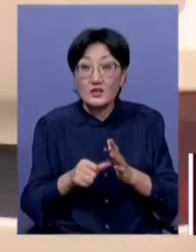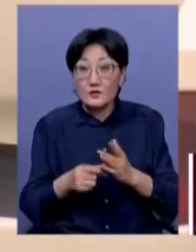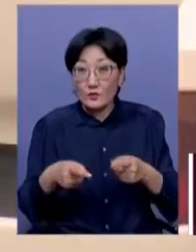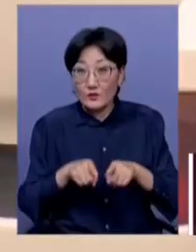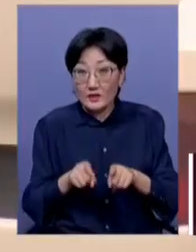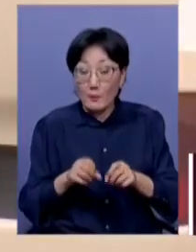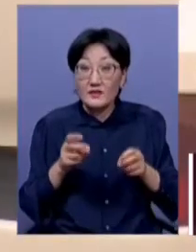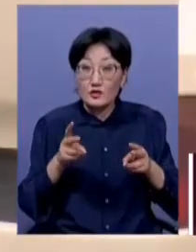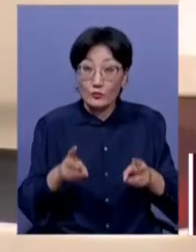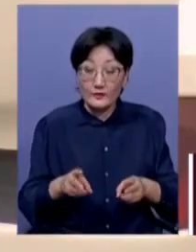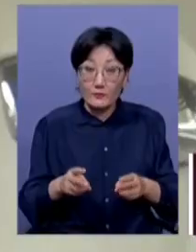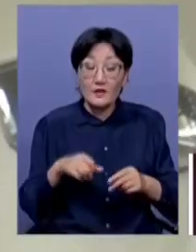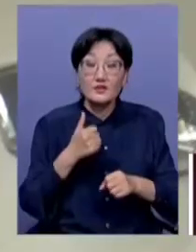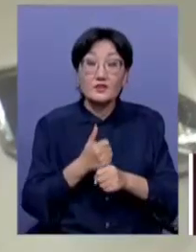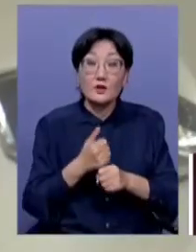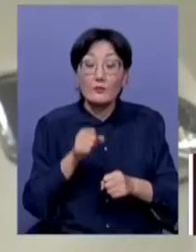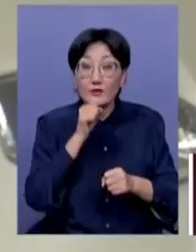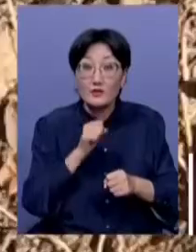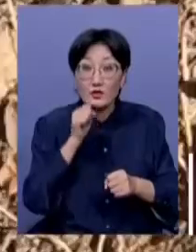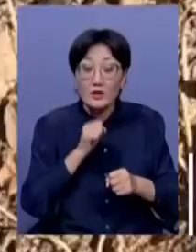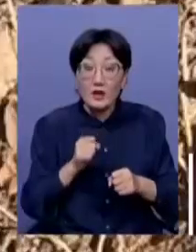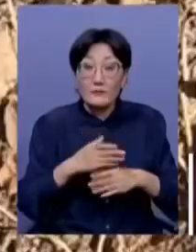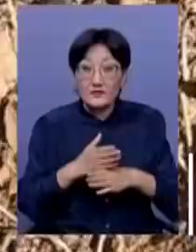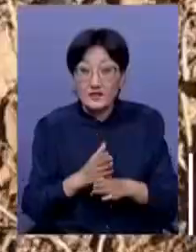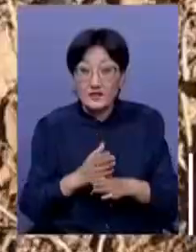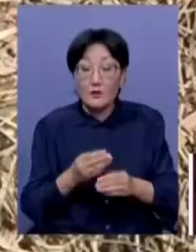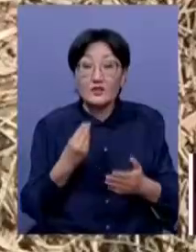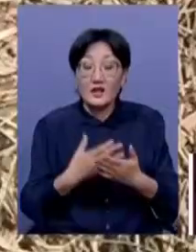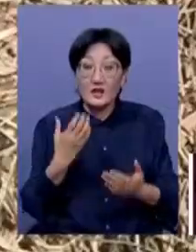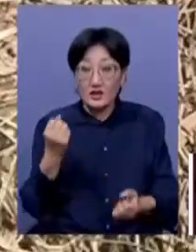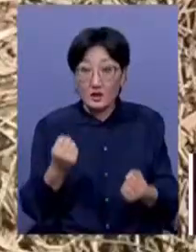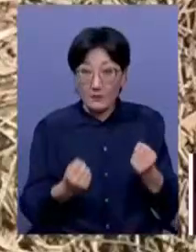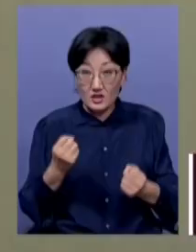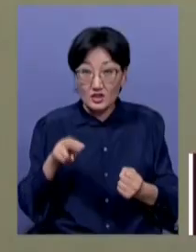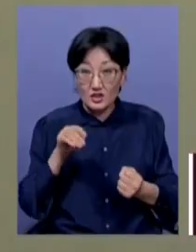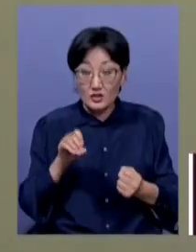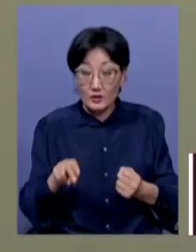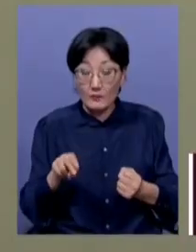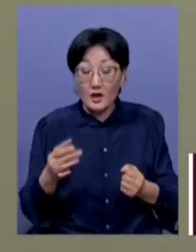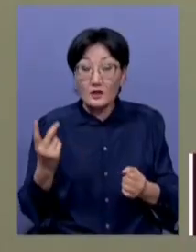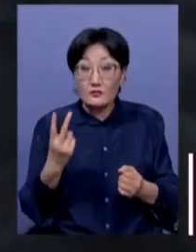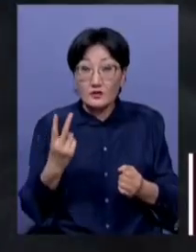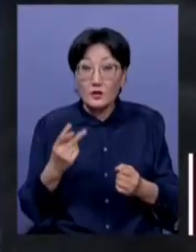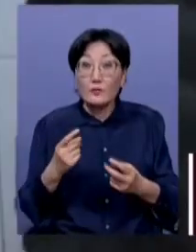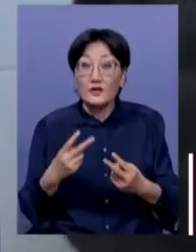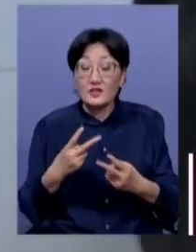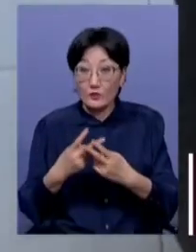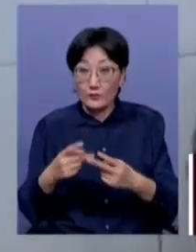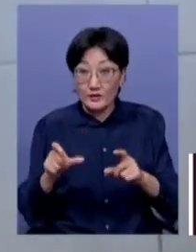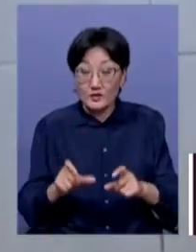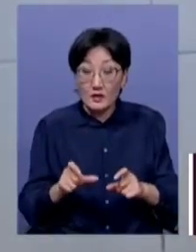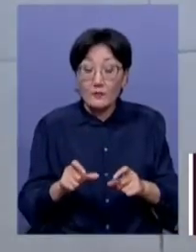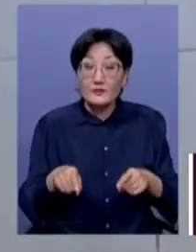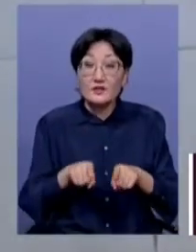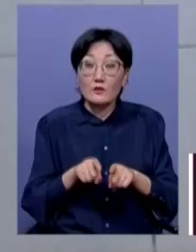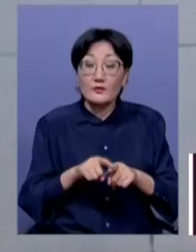аналогичным преступлениям. В основном они похищали комплектующие элитных внедорожников. Оба подозреваемых взяты под стражу. Действия